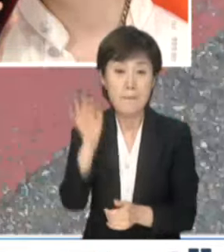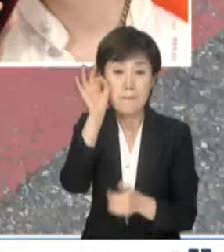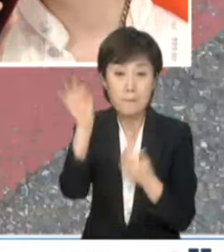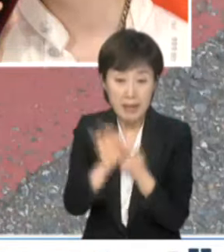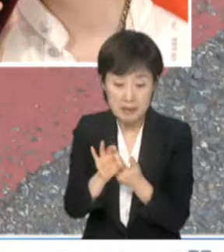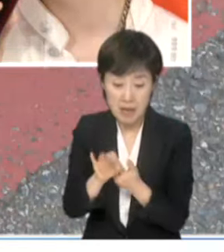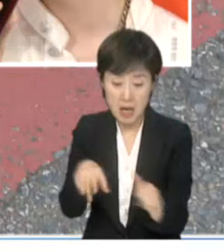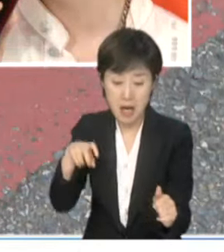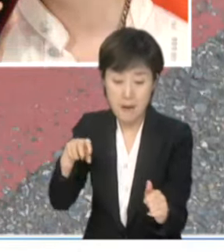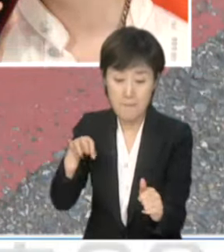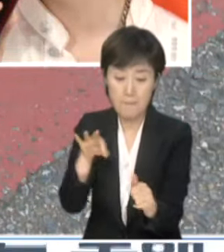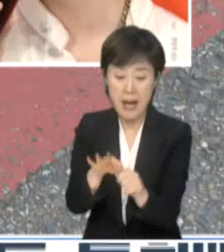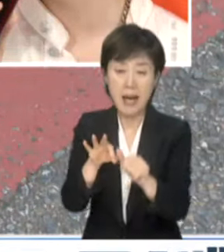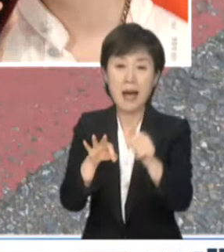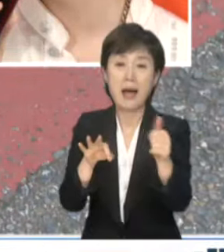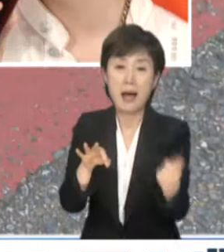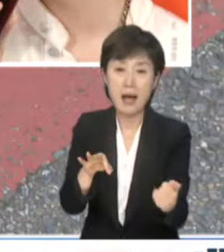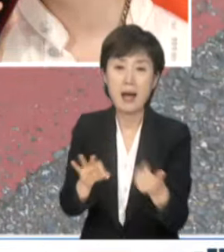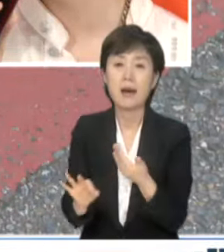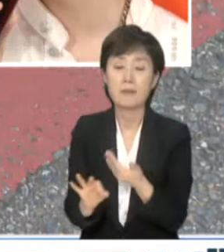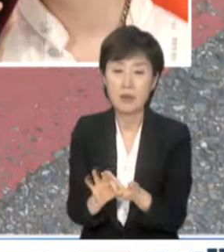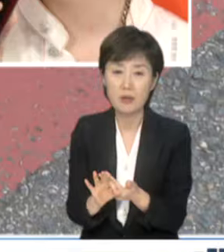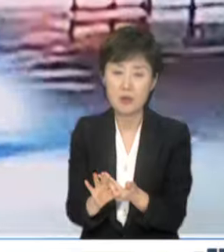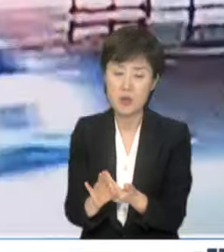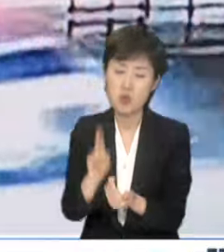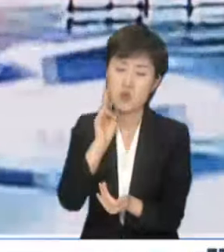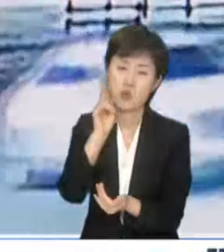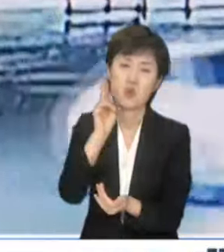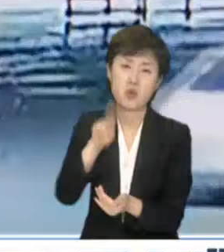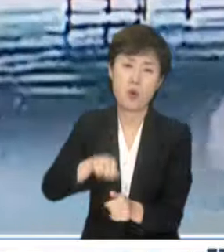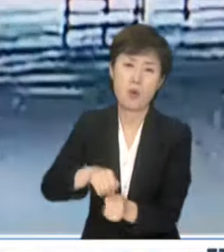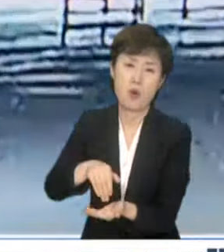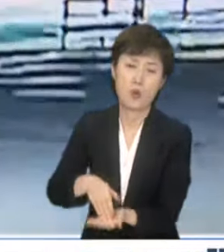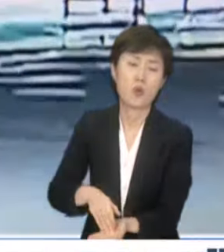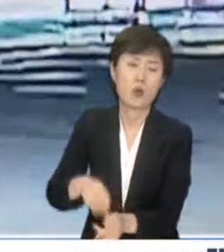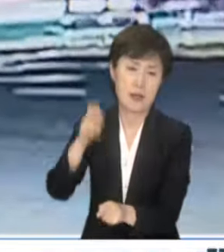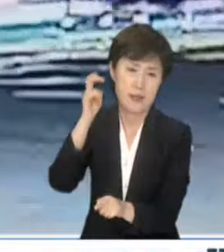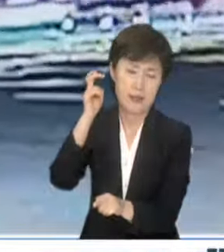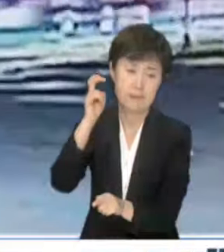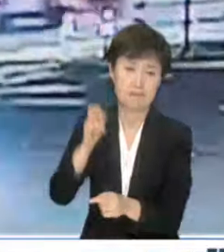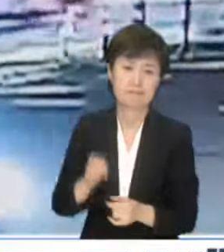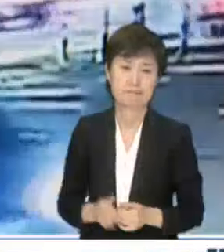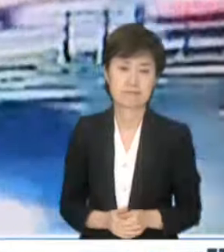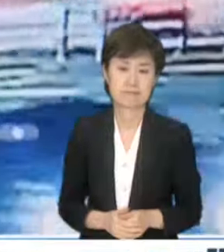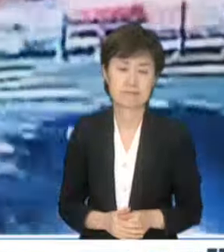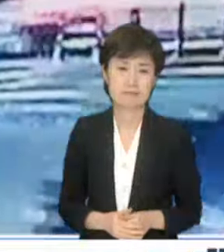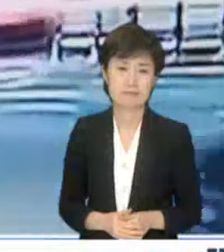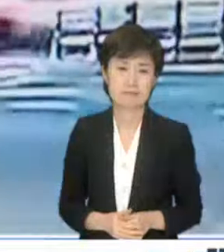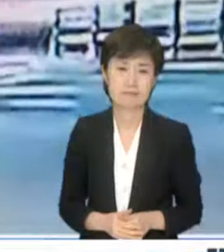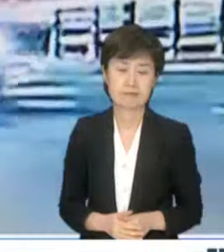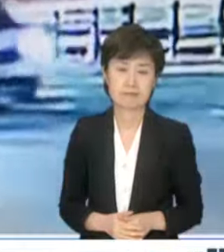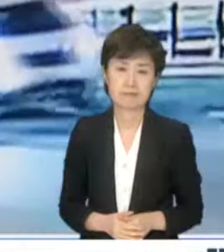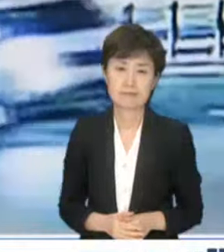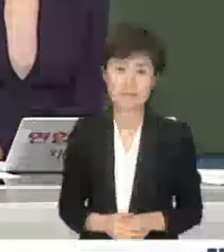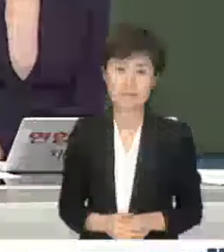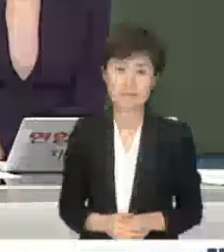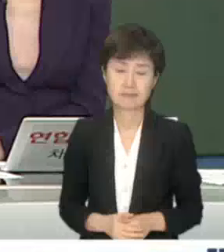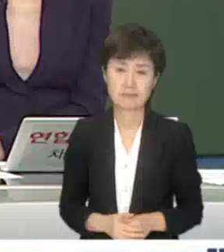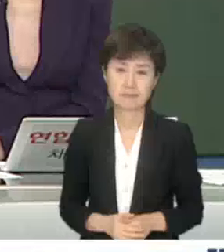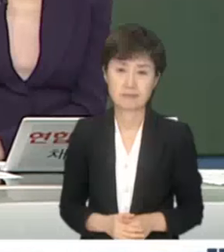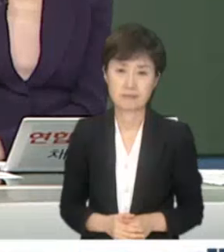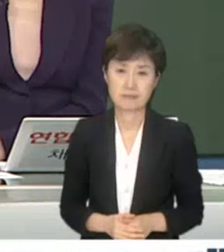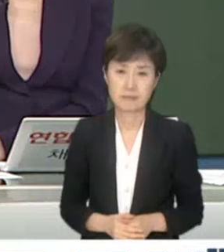때는 네. 12대 과실, 중과실로 평가되기 때문에 굉장히 좀 엄중한 책임이 있을 수 있는 상황입니다. 한편에 또